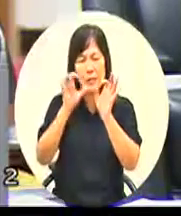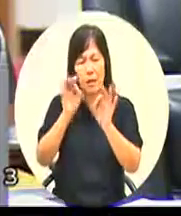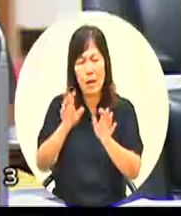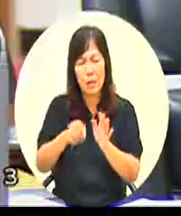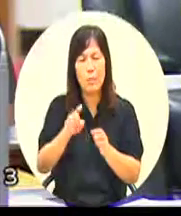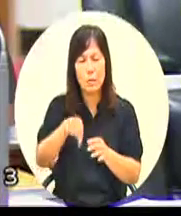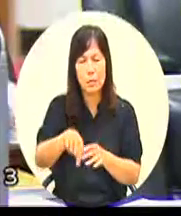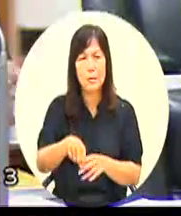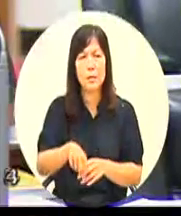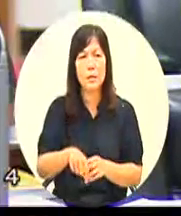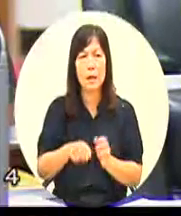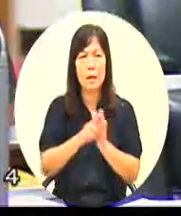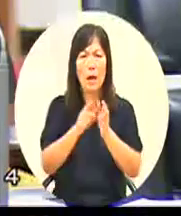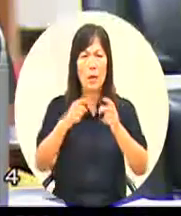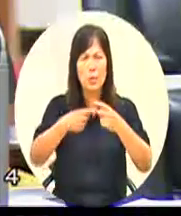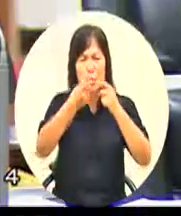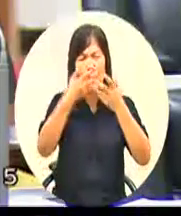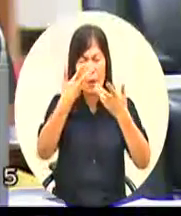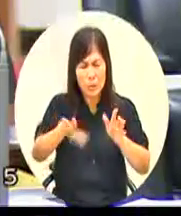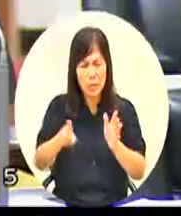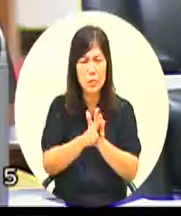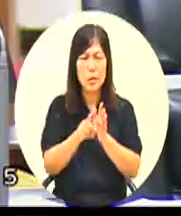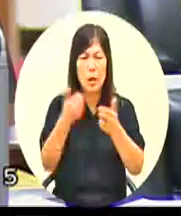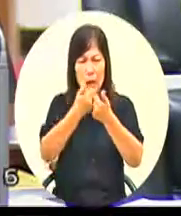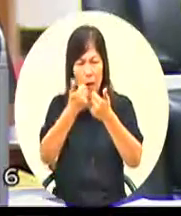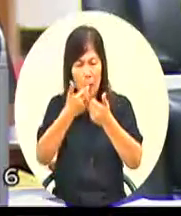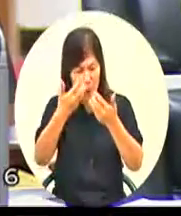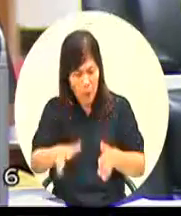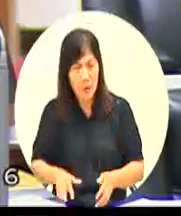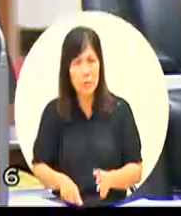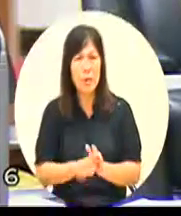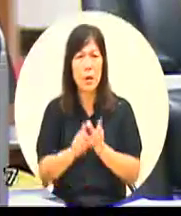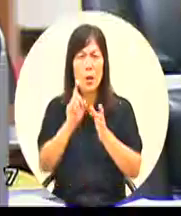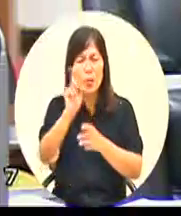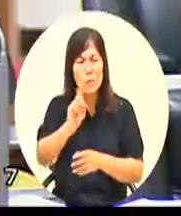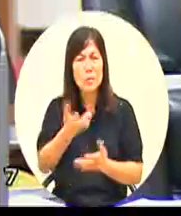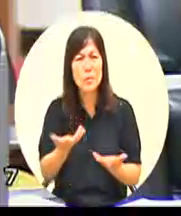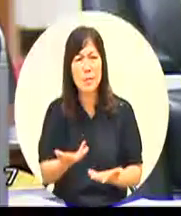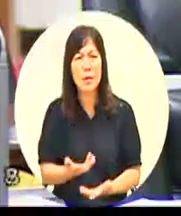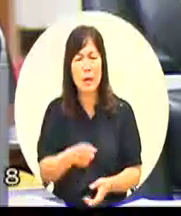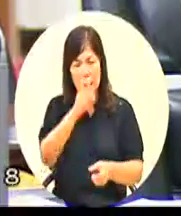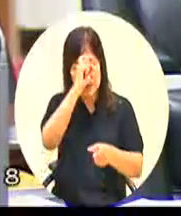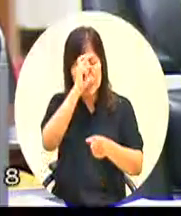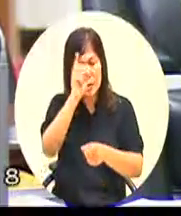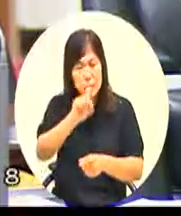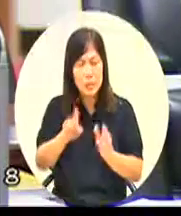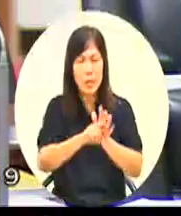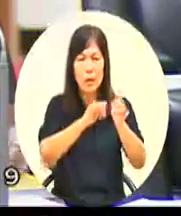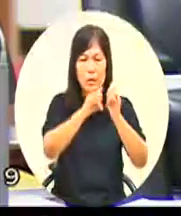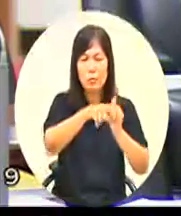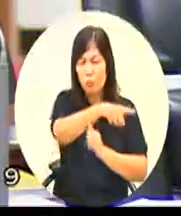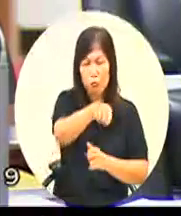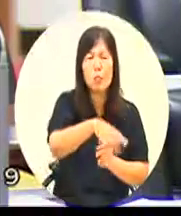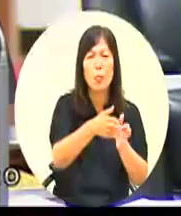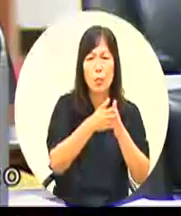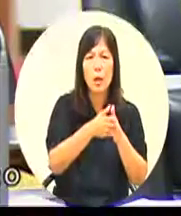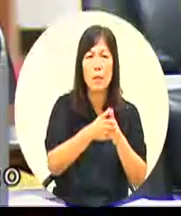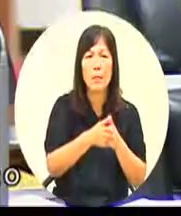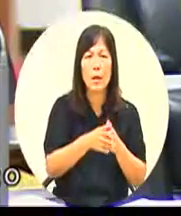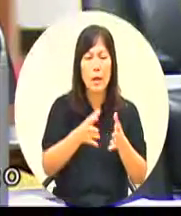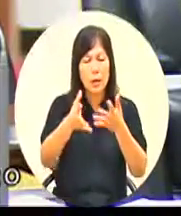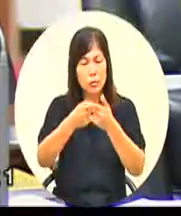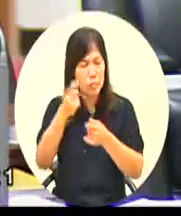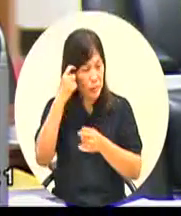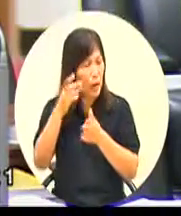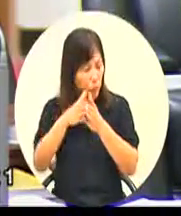这里，讲了那么多事情，开那么多会，我们为的是什么？为了我们市民百姓呢？为了我们随身着